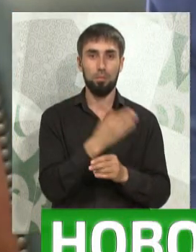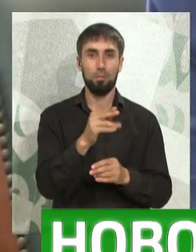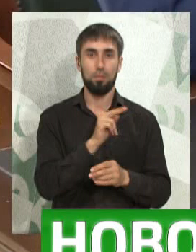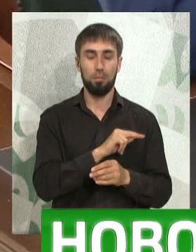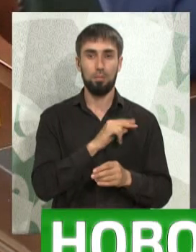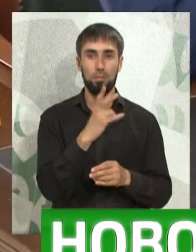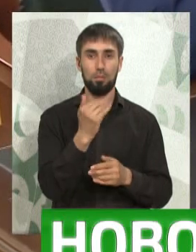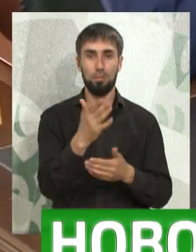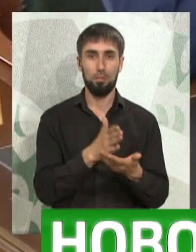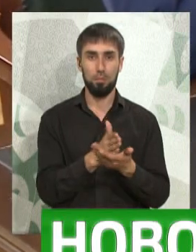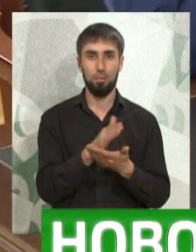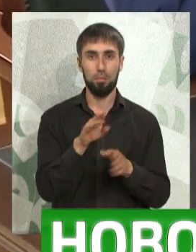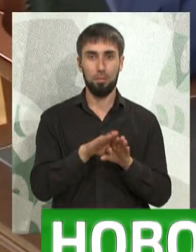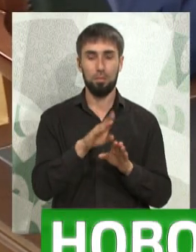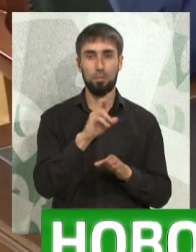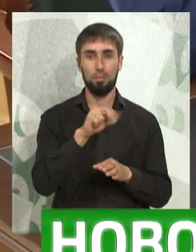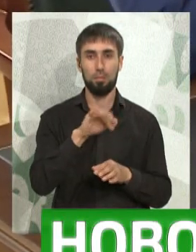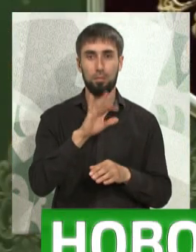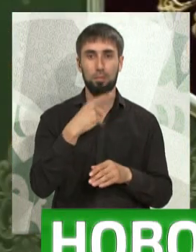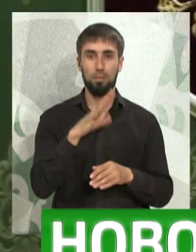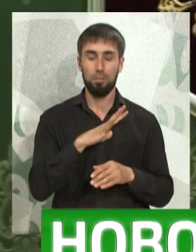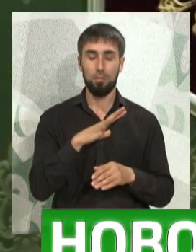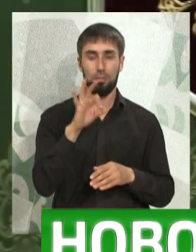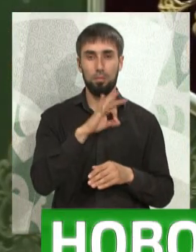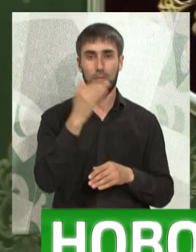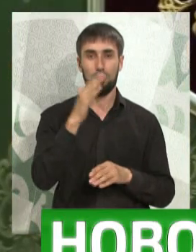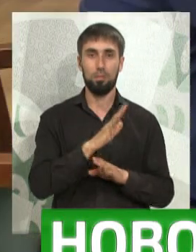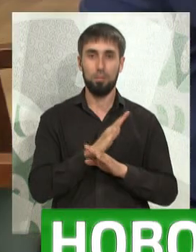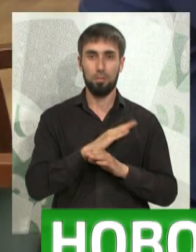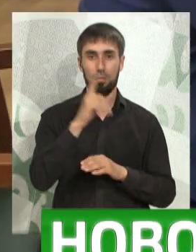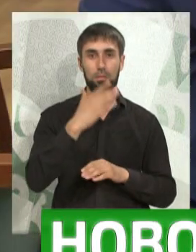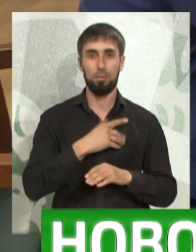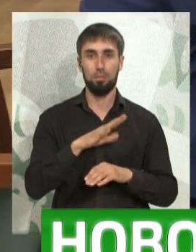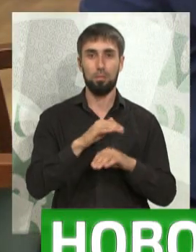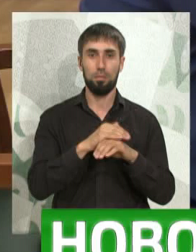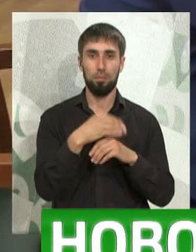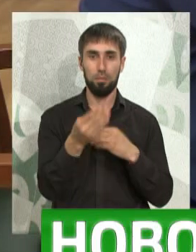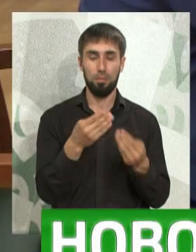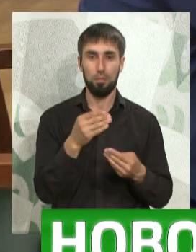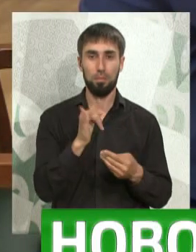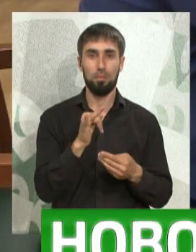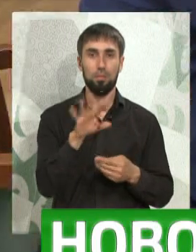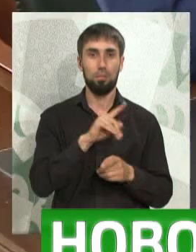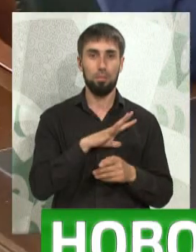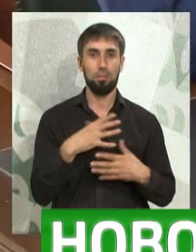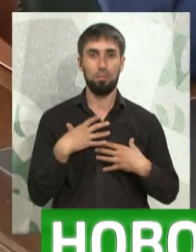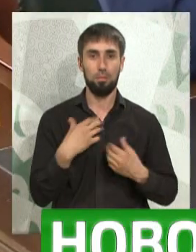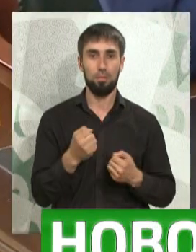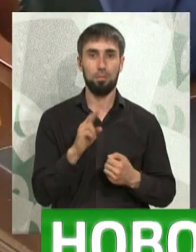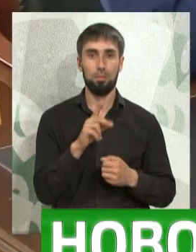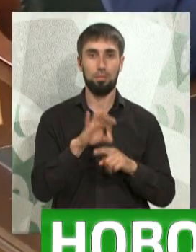направлении. Также Махмуд Али Калиматов выразил слова соболезнования родным и близким погибших. Пожелал пострадавшим скорейшего